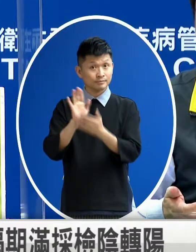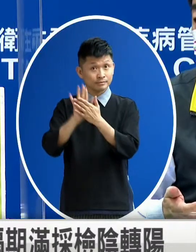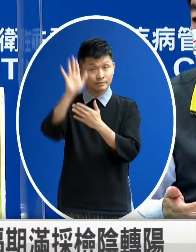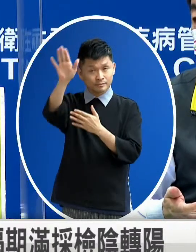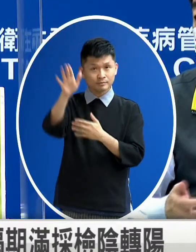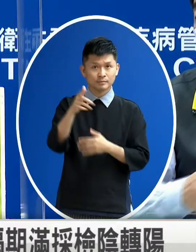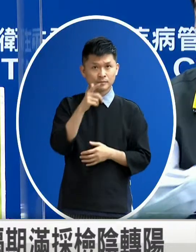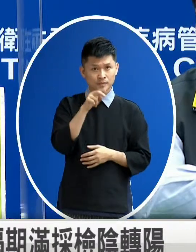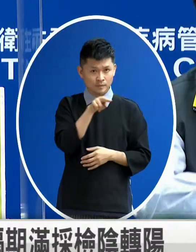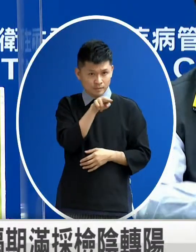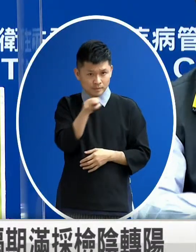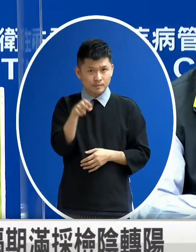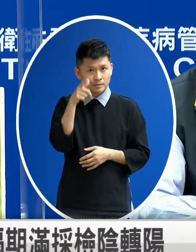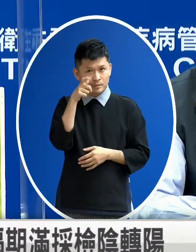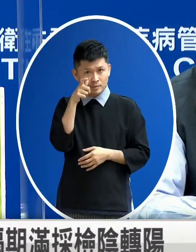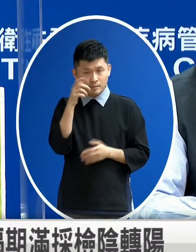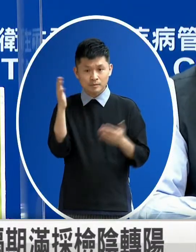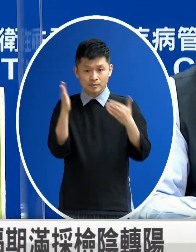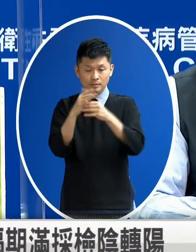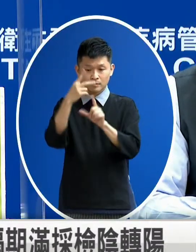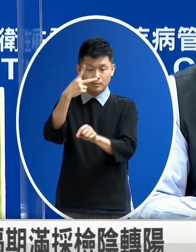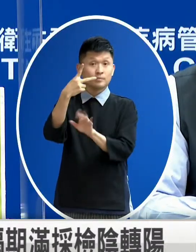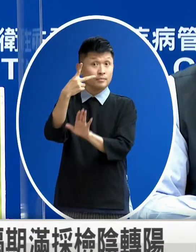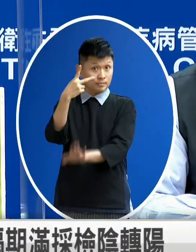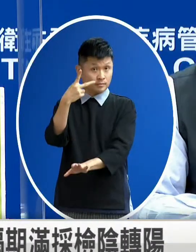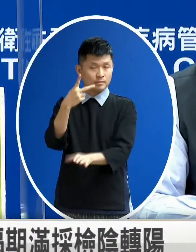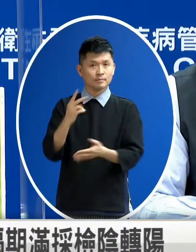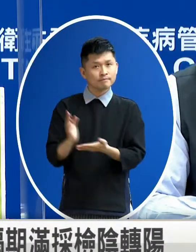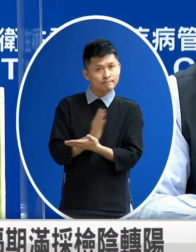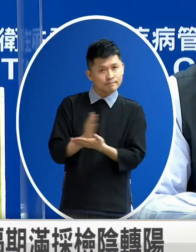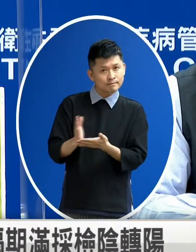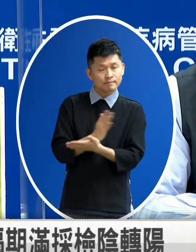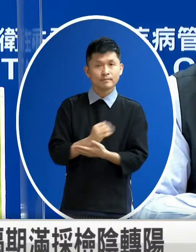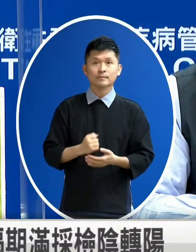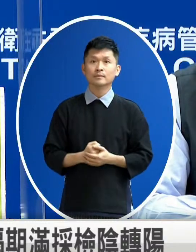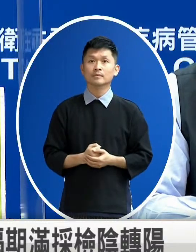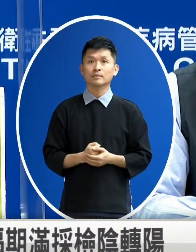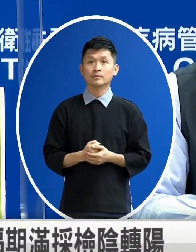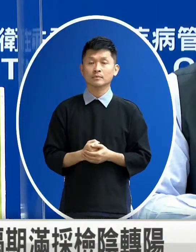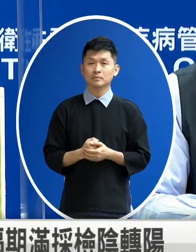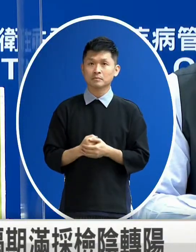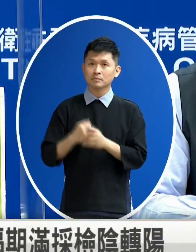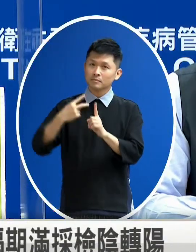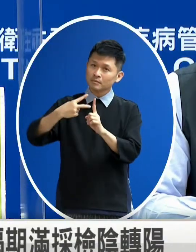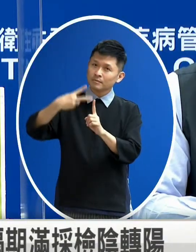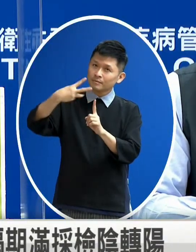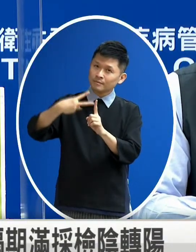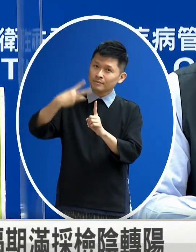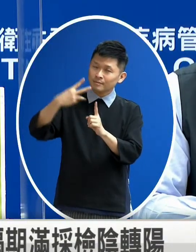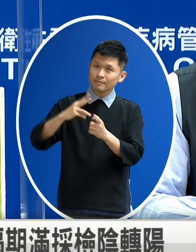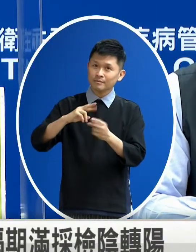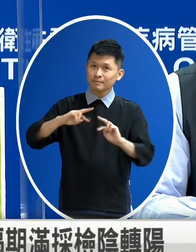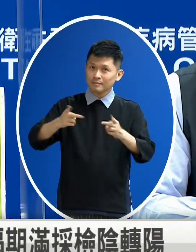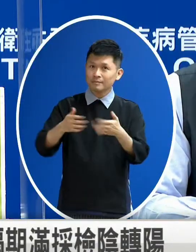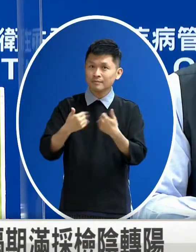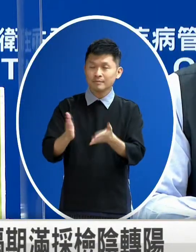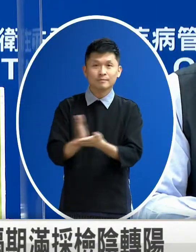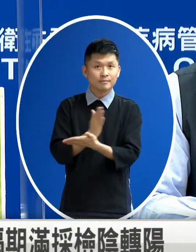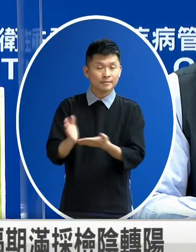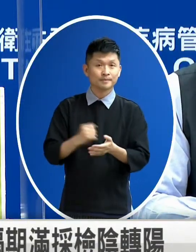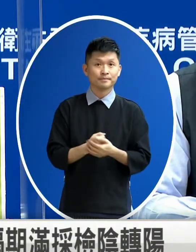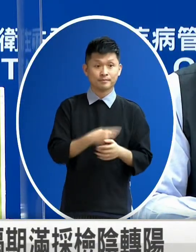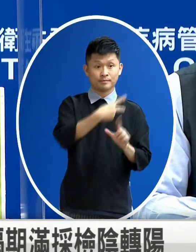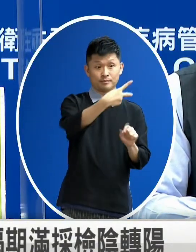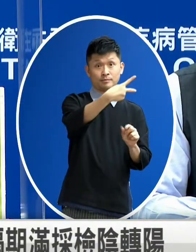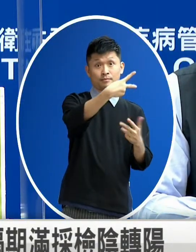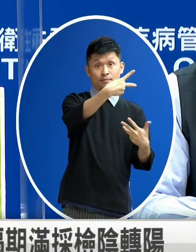继续观察到月底，好，来观察说有需要做怎么样的一些变动。好，那所以2月8号起